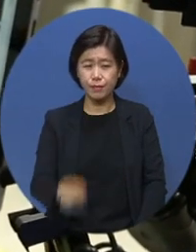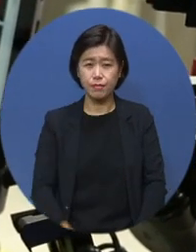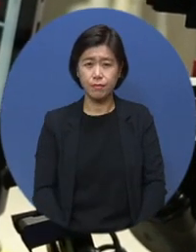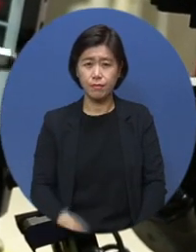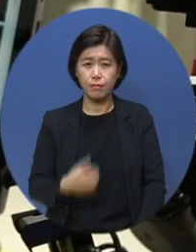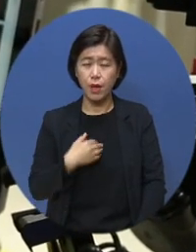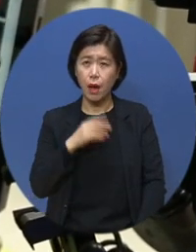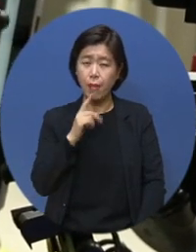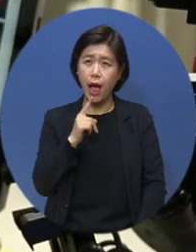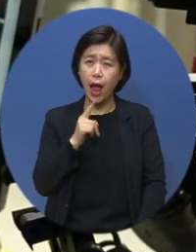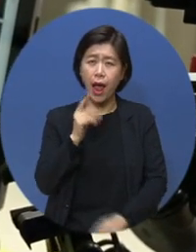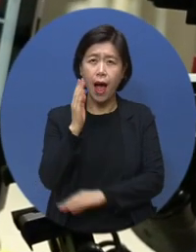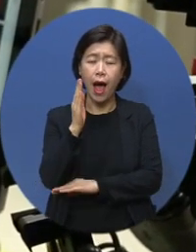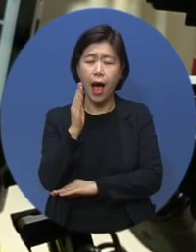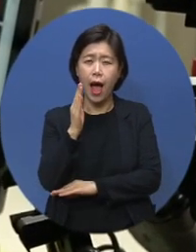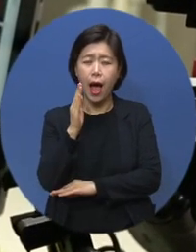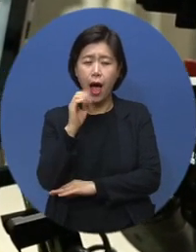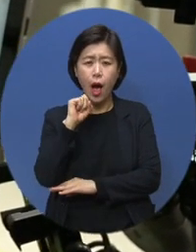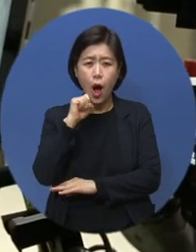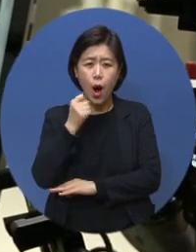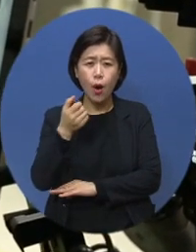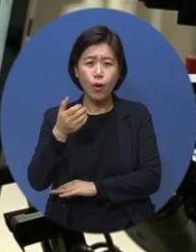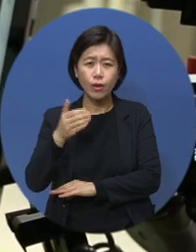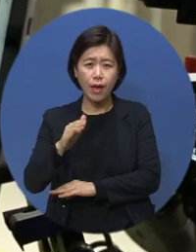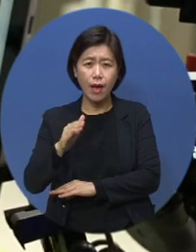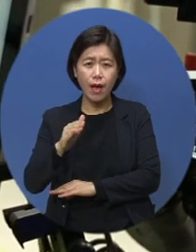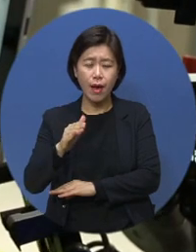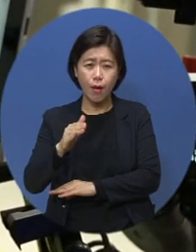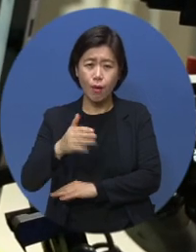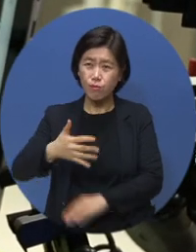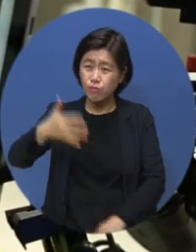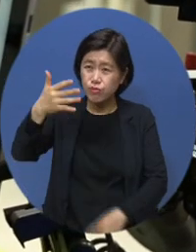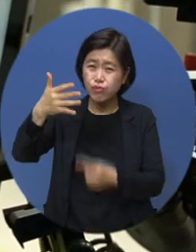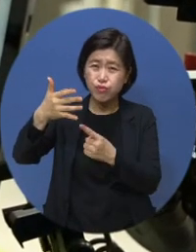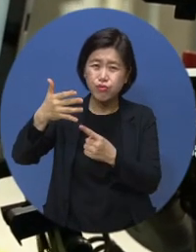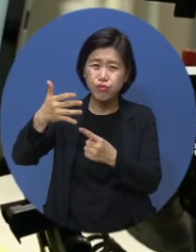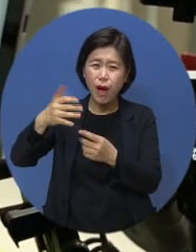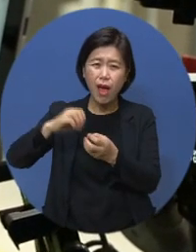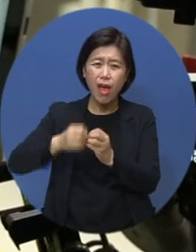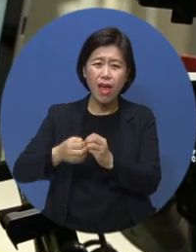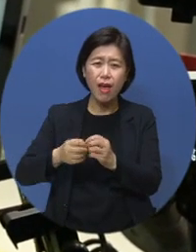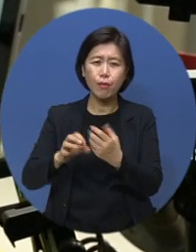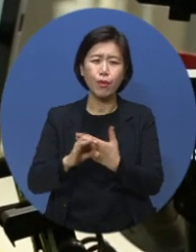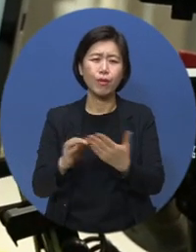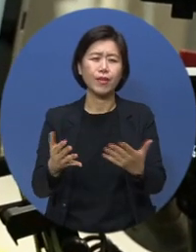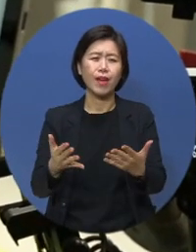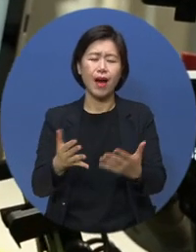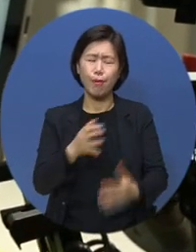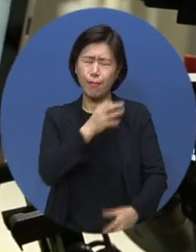cp 지도 엉망이 면 사실 너무 창피한 거 잖아요 그래서 어